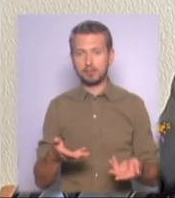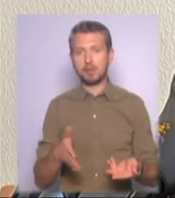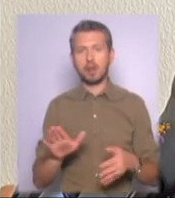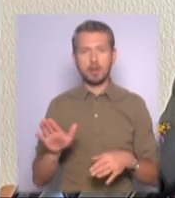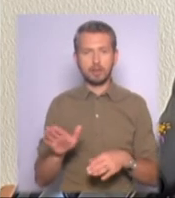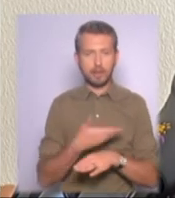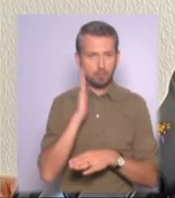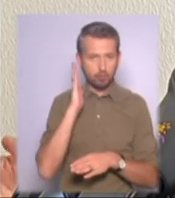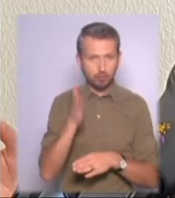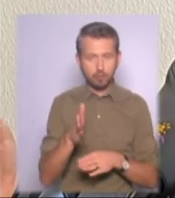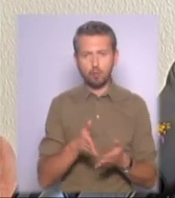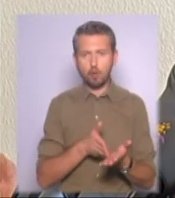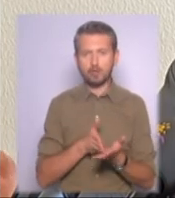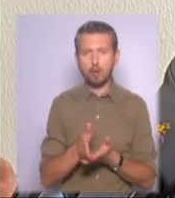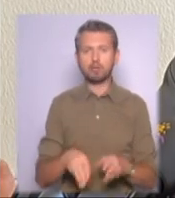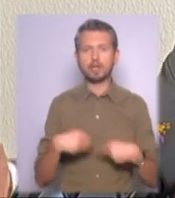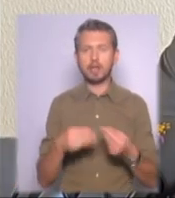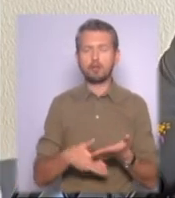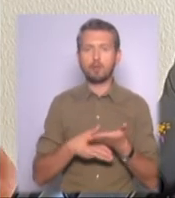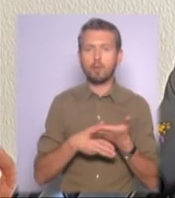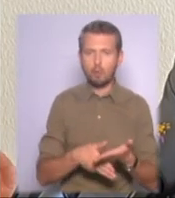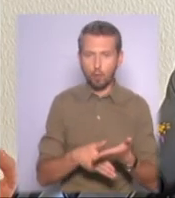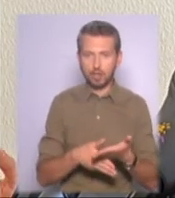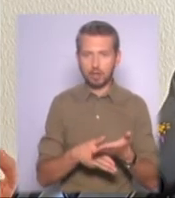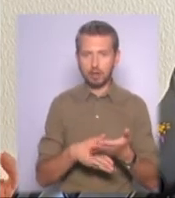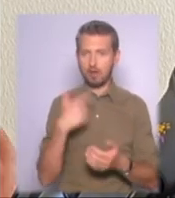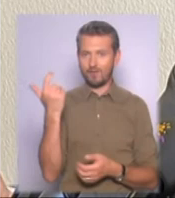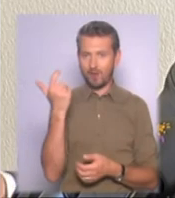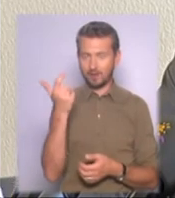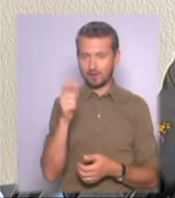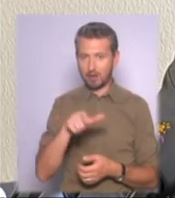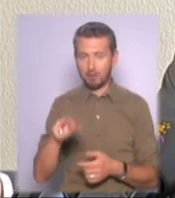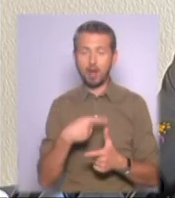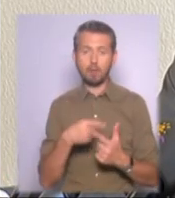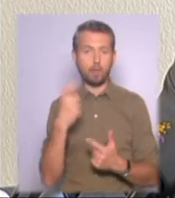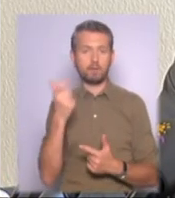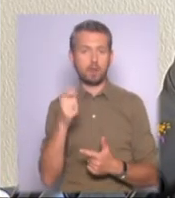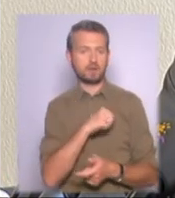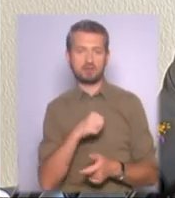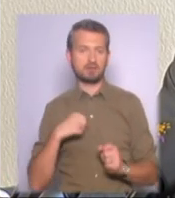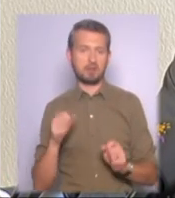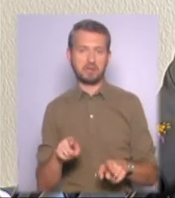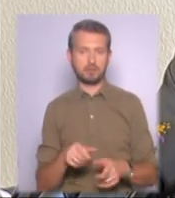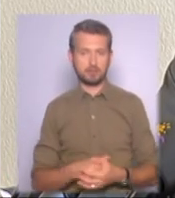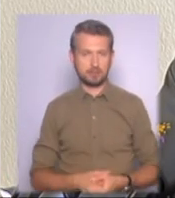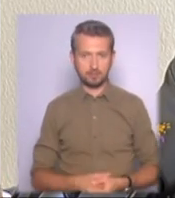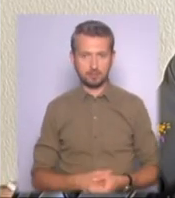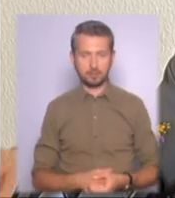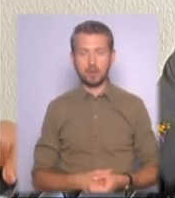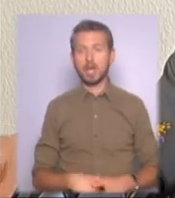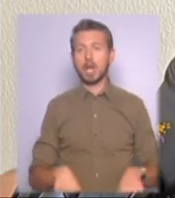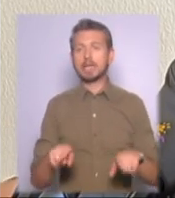демонтуємо їх шляхом надання допомоги власникам, або власники демонтують їх самі.